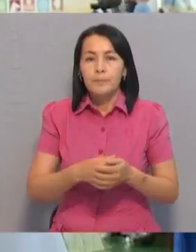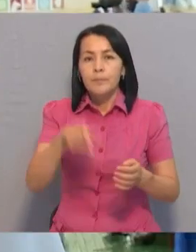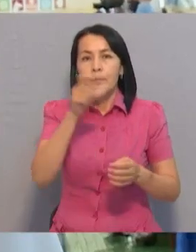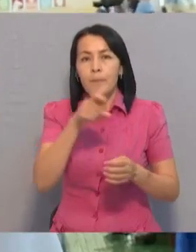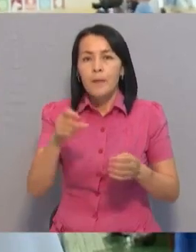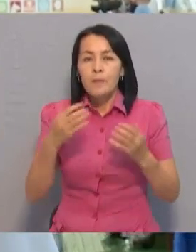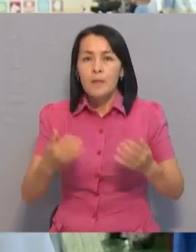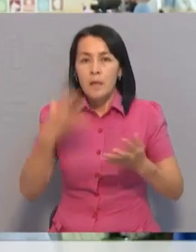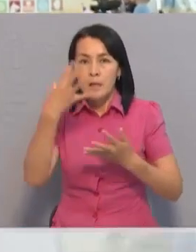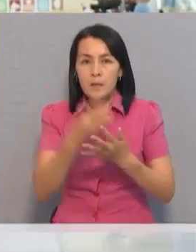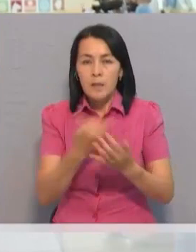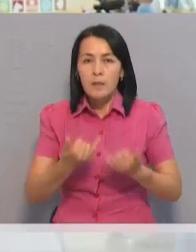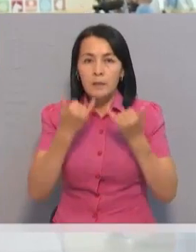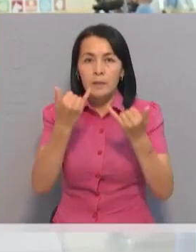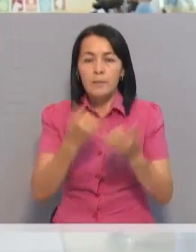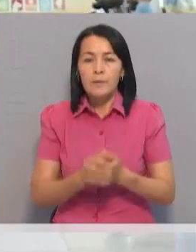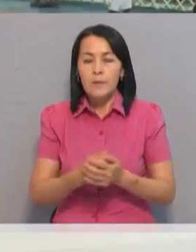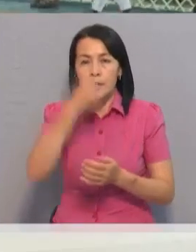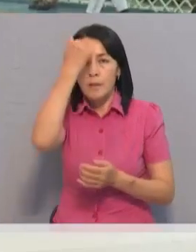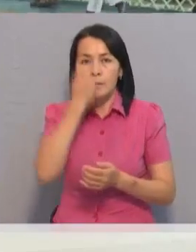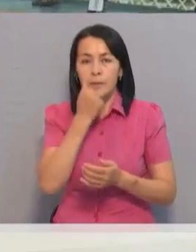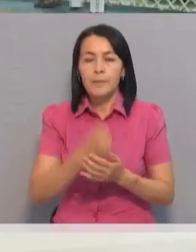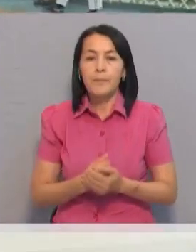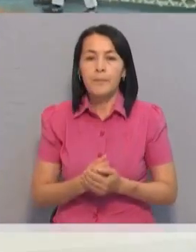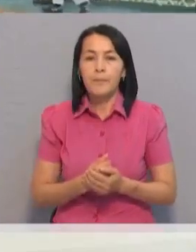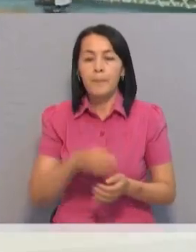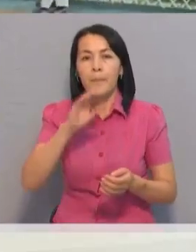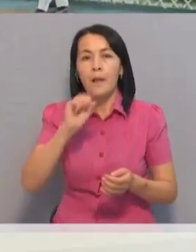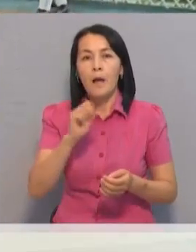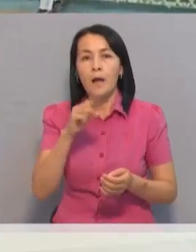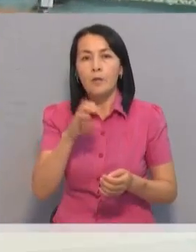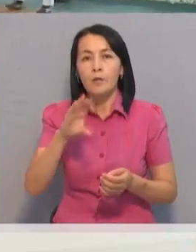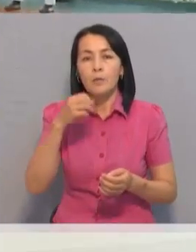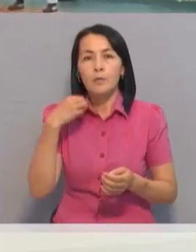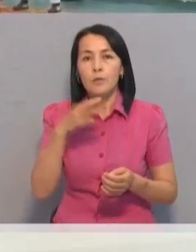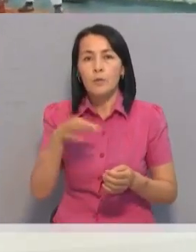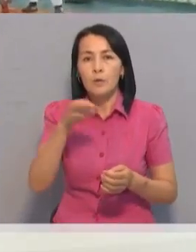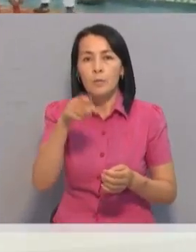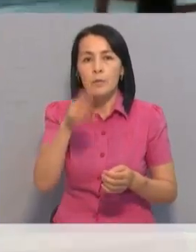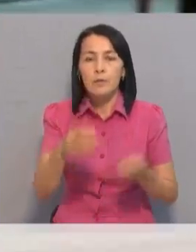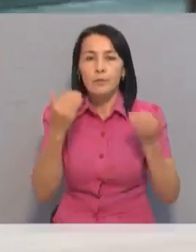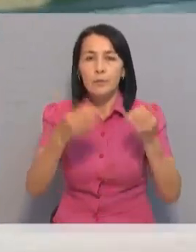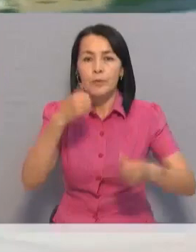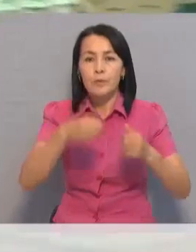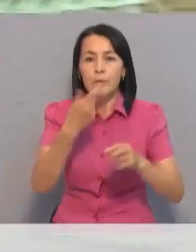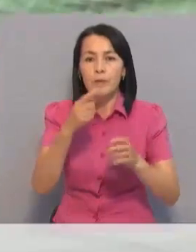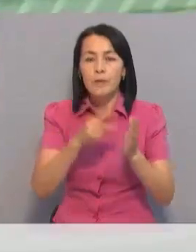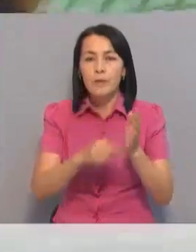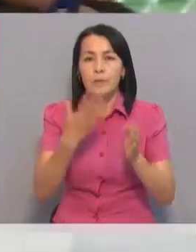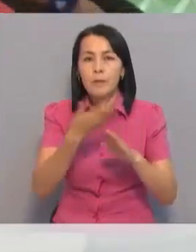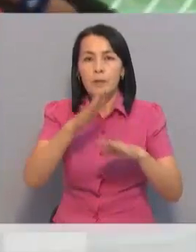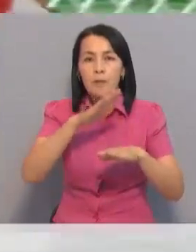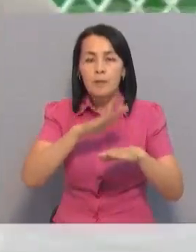Балуандарымызға енді сәттілік тілейміз. Рахмет. Ақтөре Сұлтанбек Түркістан облысының палуаны. Бүгінгі додада 75 килограмм